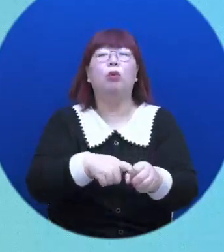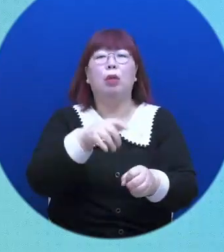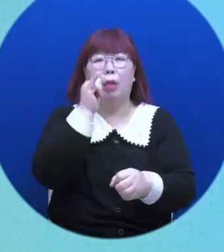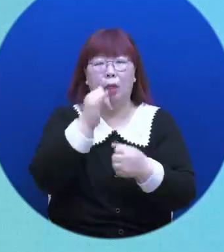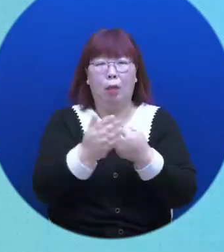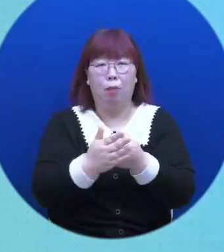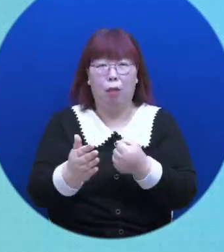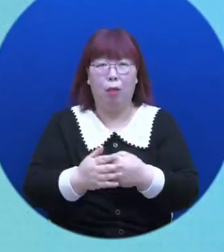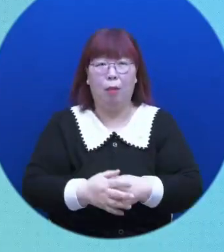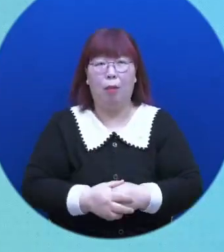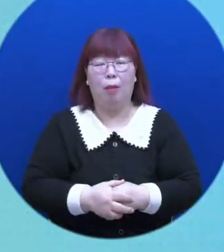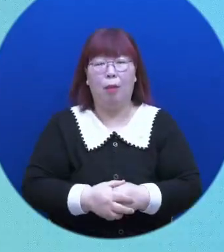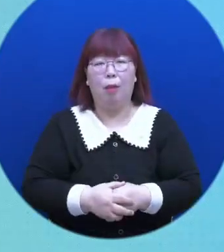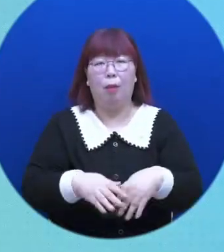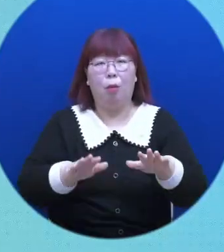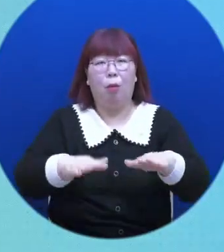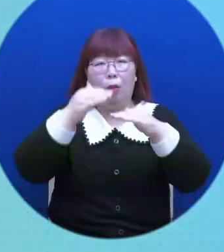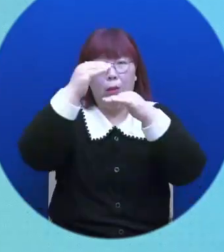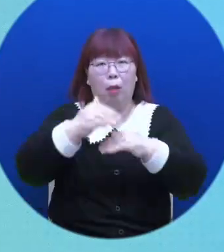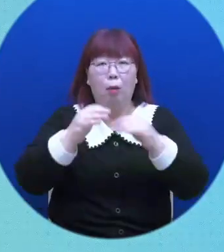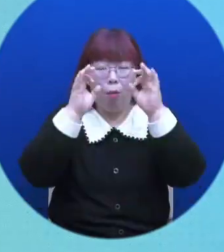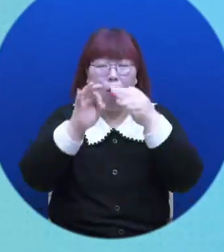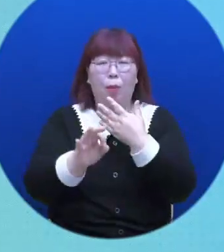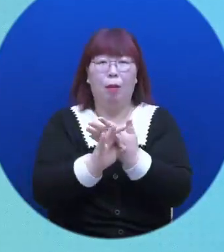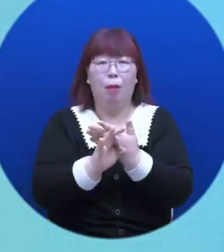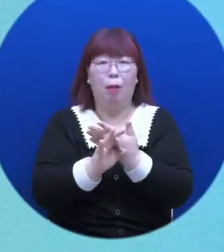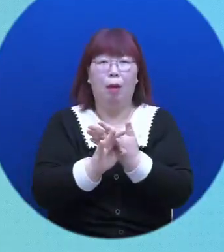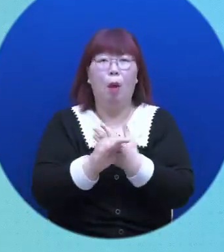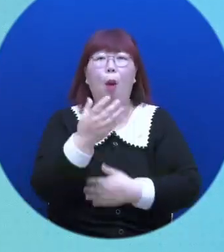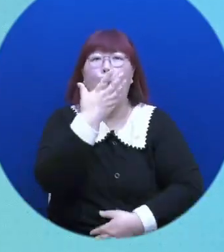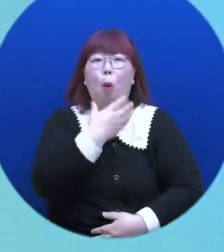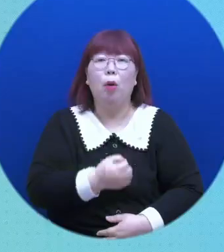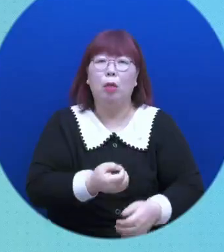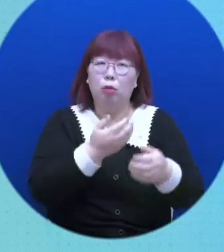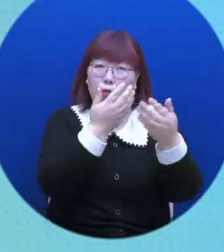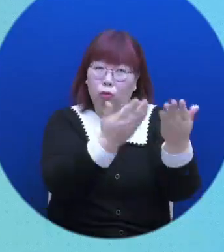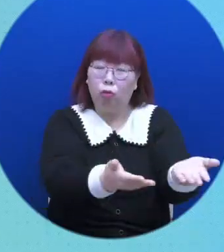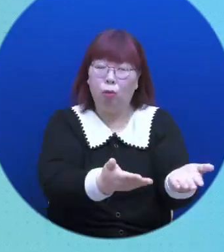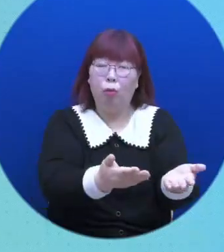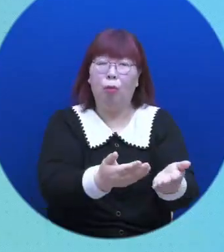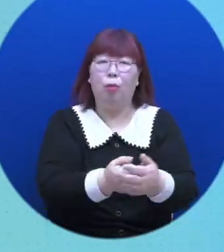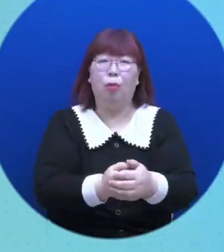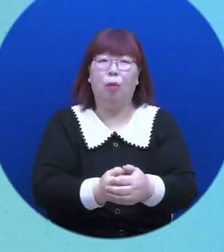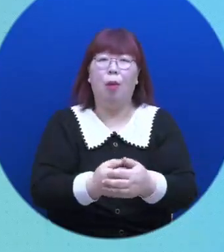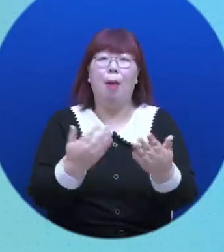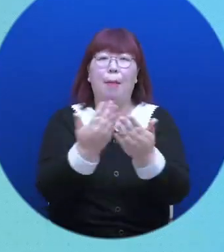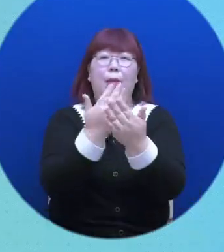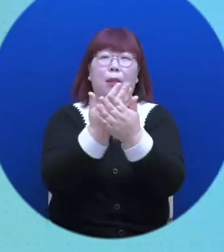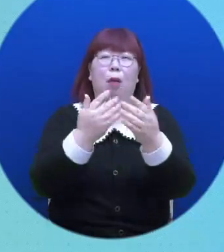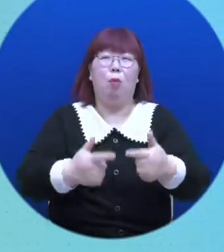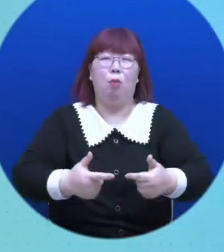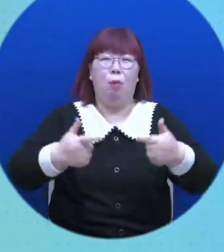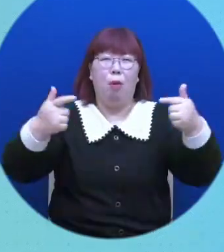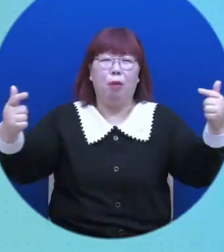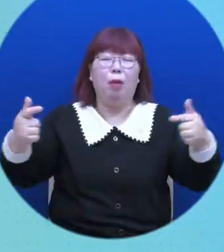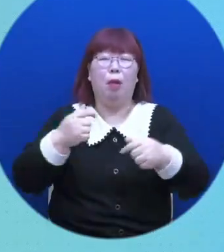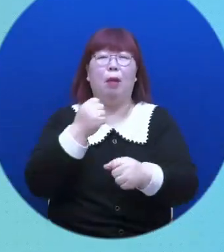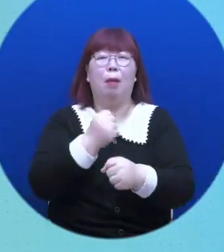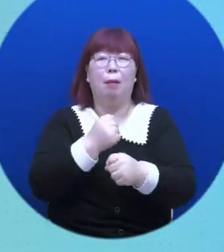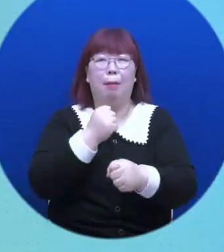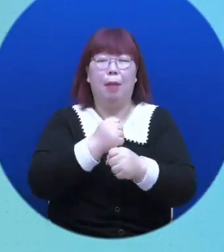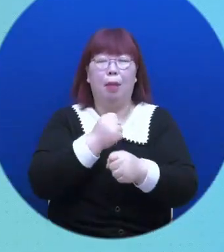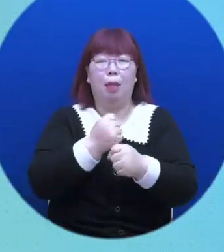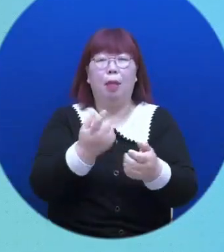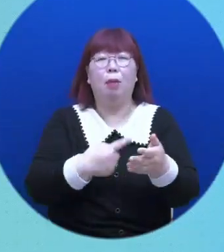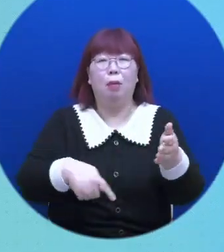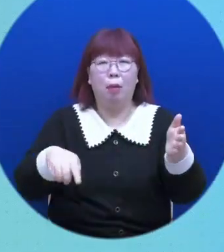오늘 본문에 보게 되어지면 뭐다? 복을 주고 그들로 번성하게 하고